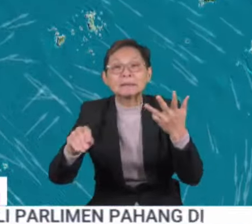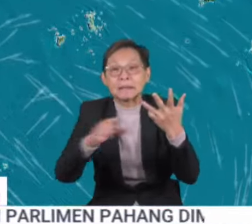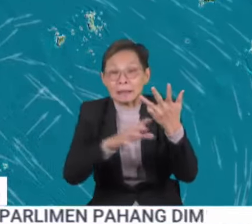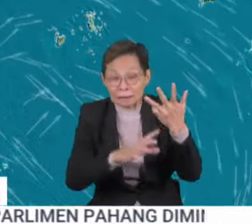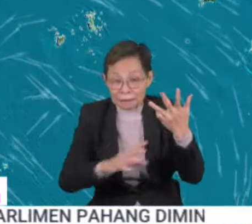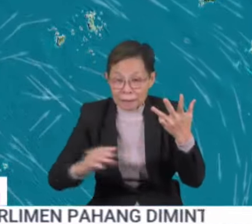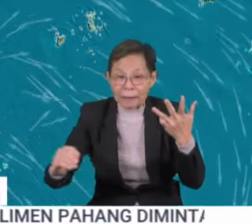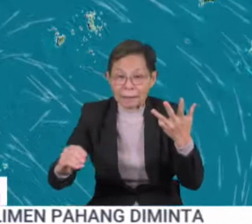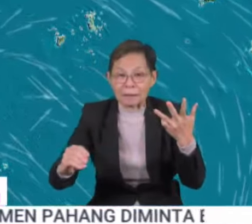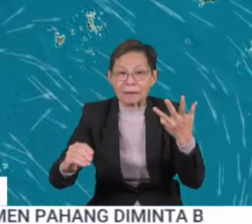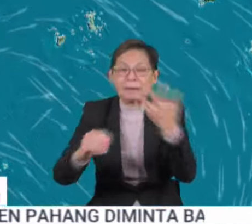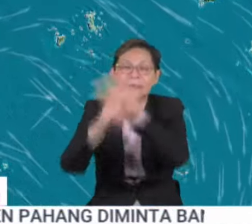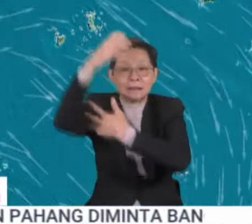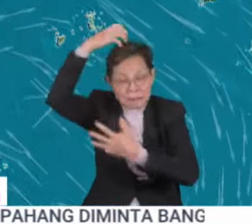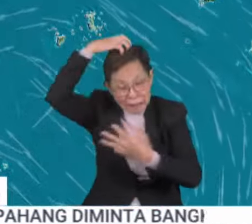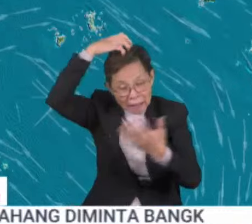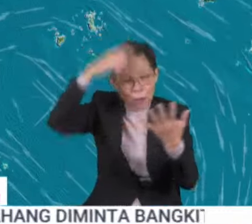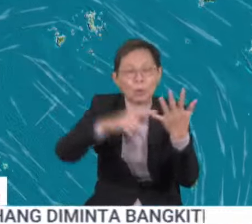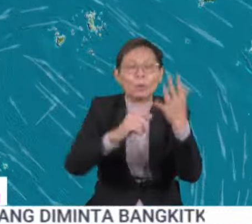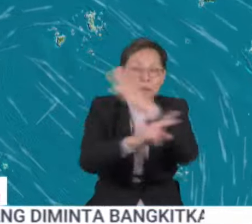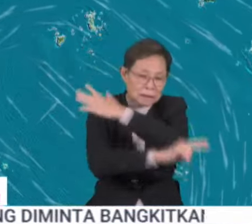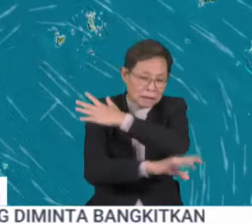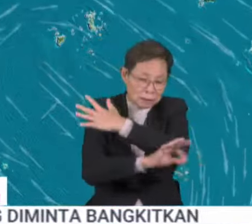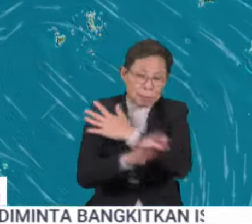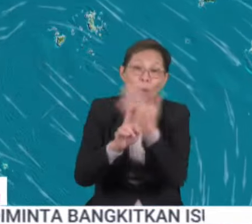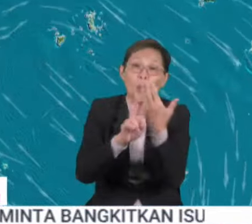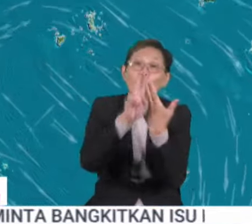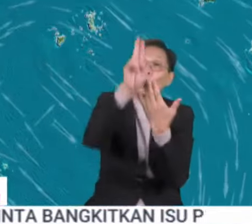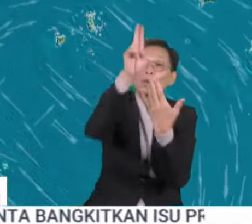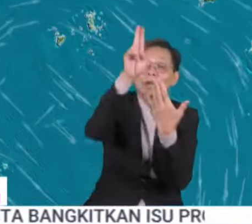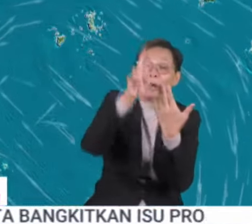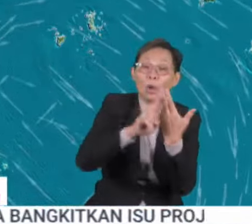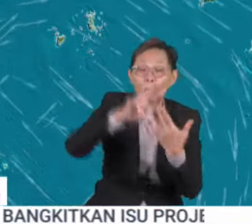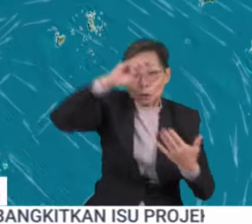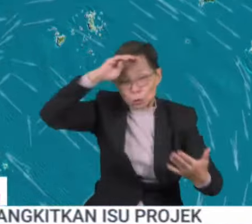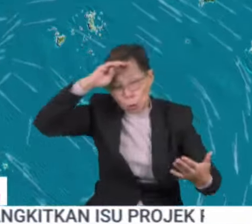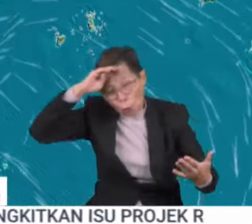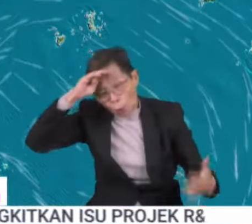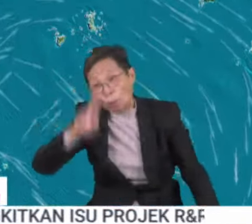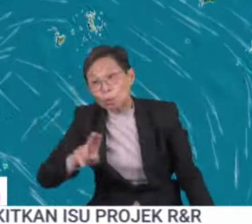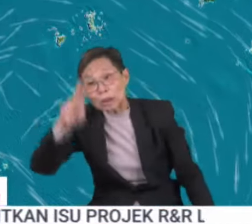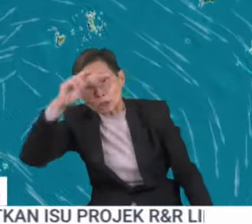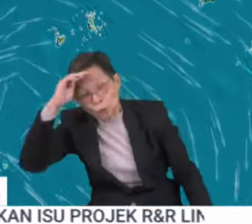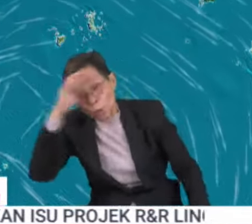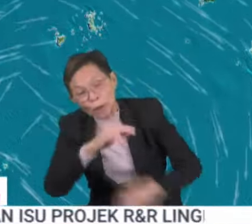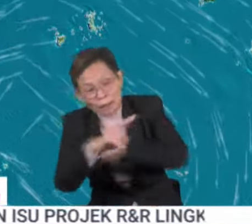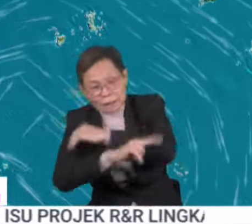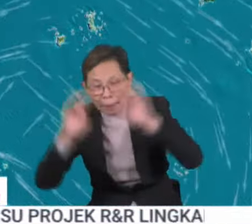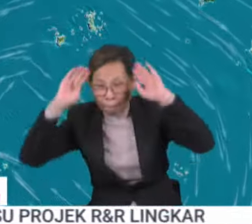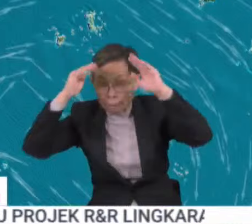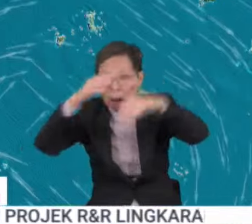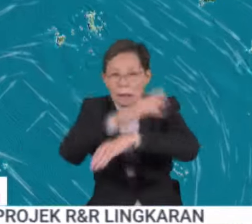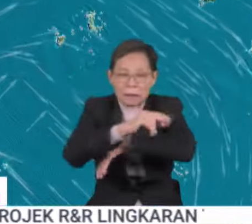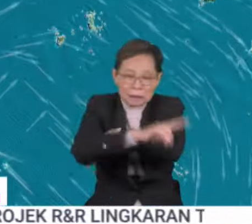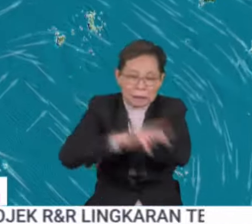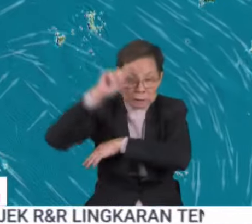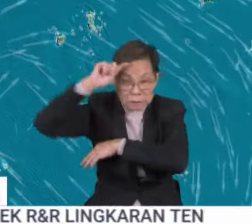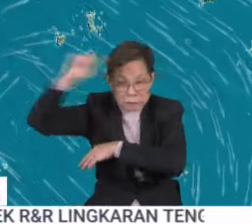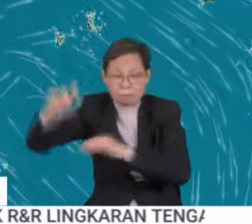pedalaman negeri Selangor, negeri Sembilan, utara di negeri Johor, begitu juga di negeri Pahang dan juga di negeri Terengganu.